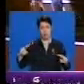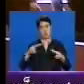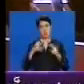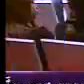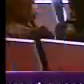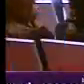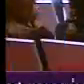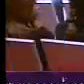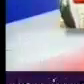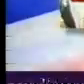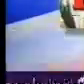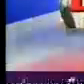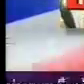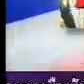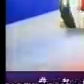รรม